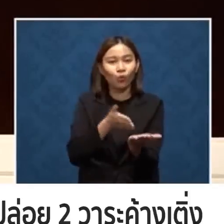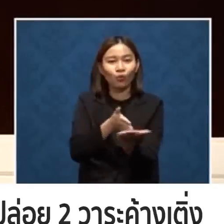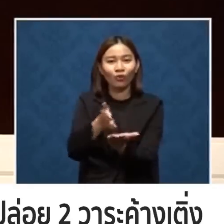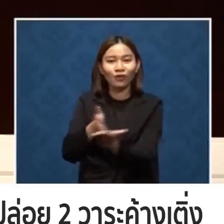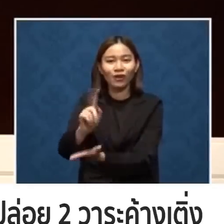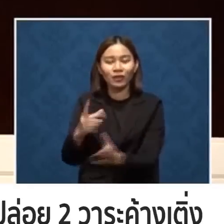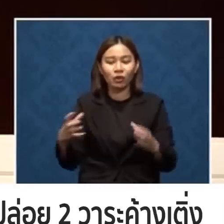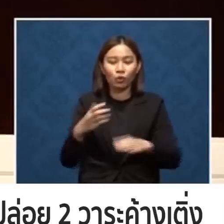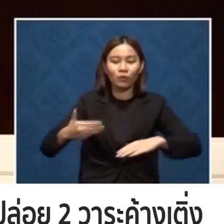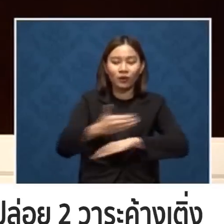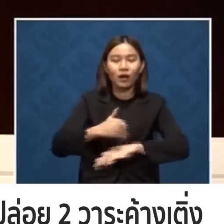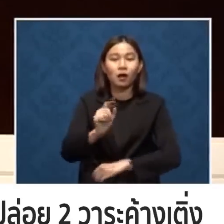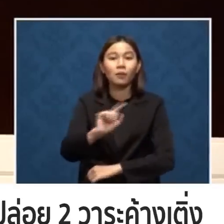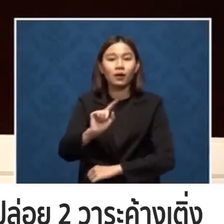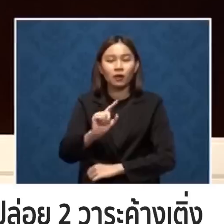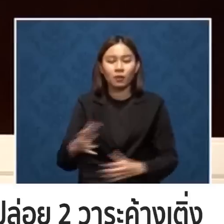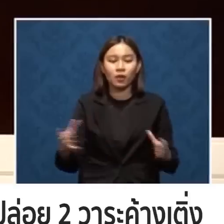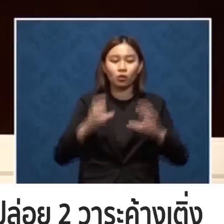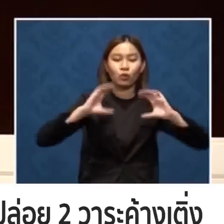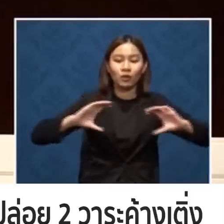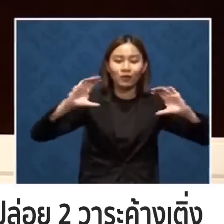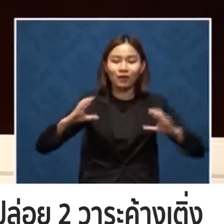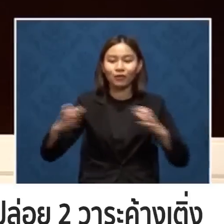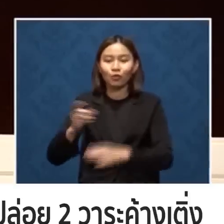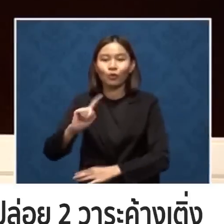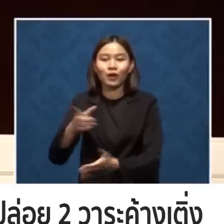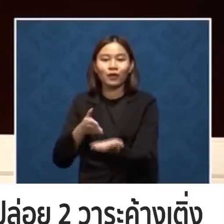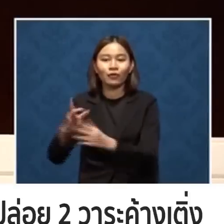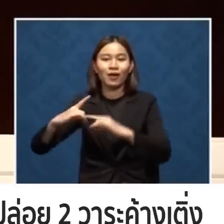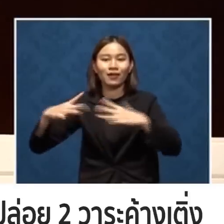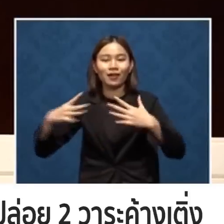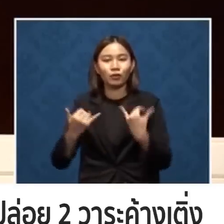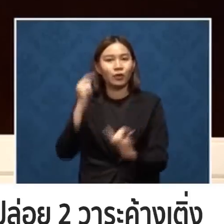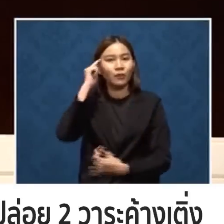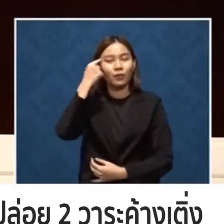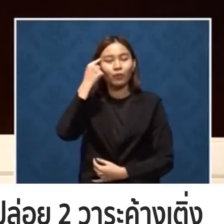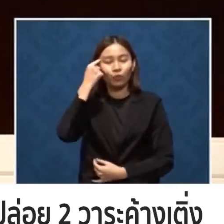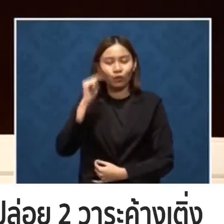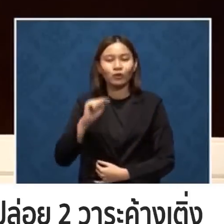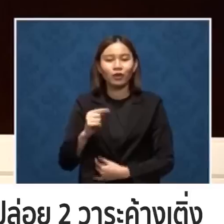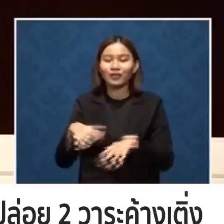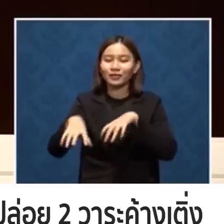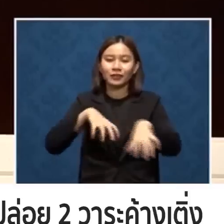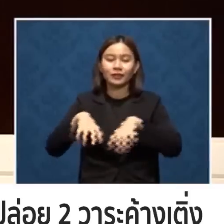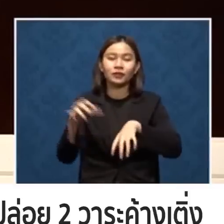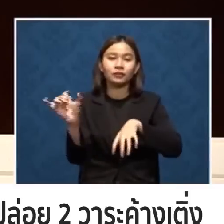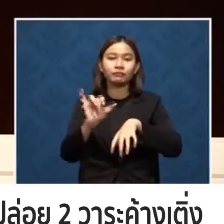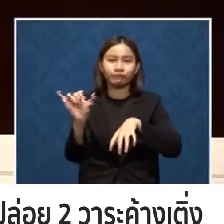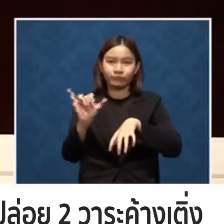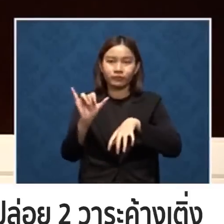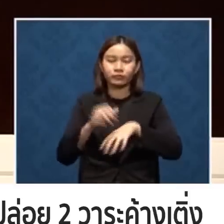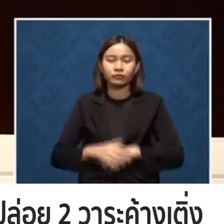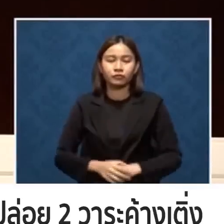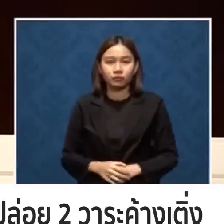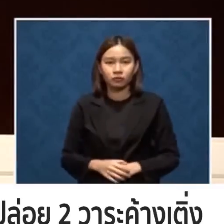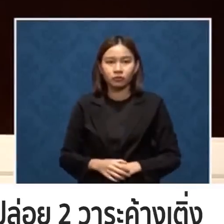าในระบบธุรการอาจารย์วันนอบรรจุระเบียบวาระแล้วไม่ได้ถอดออกนะฮะมันยังอยู่ใน